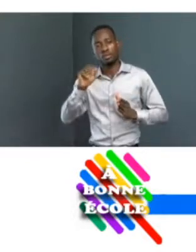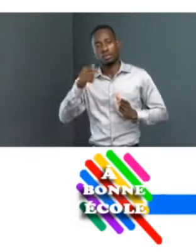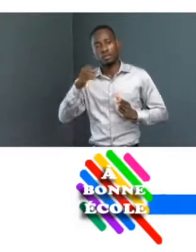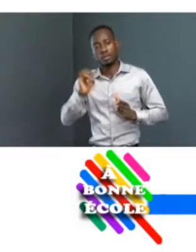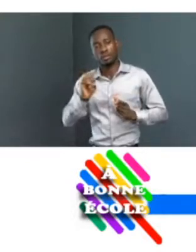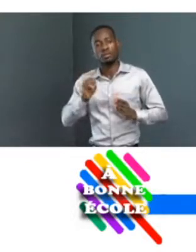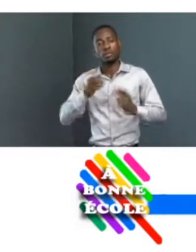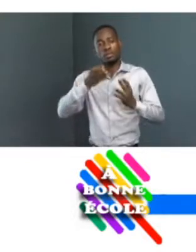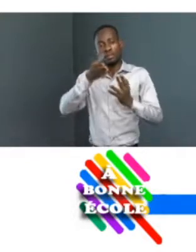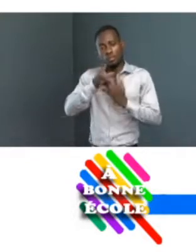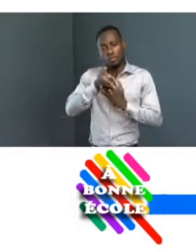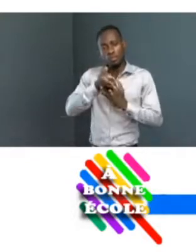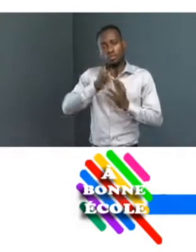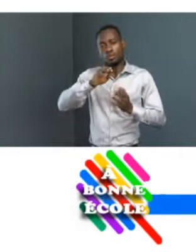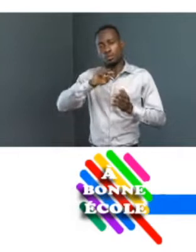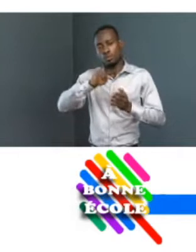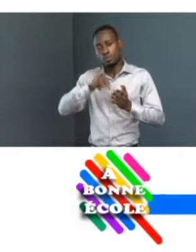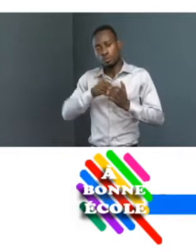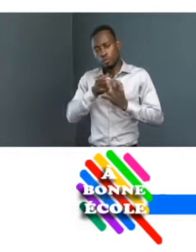milieux transparents de l'œil